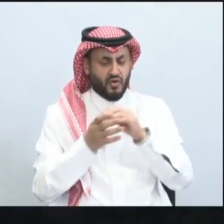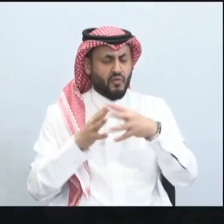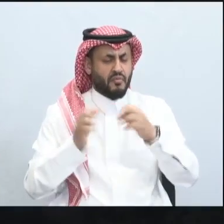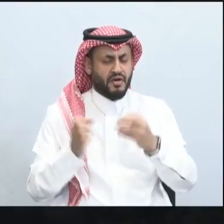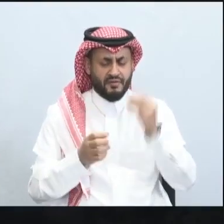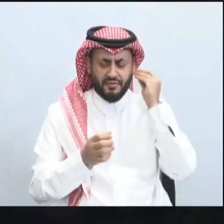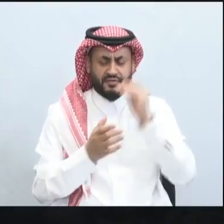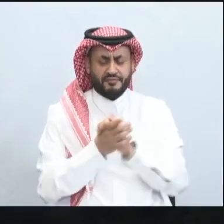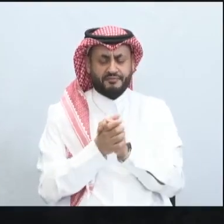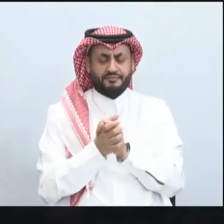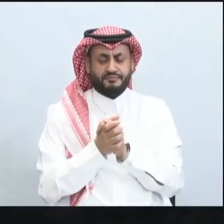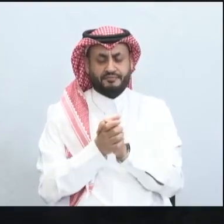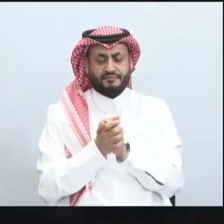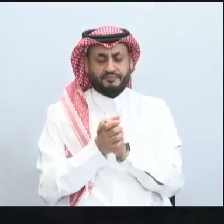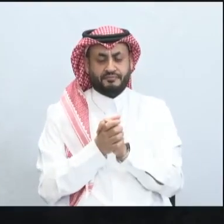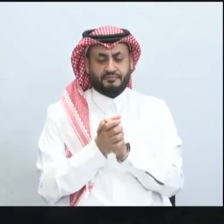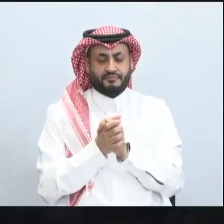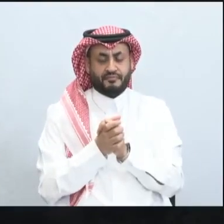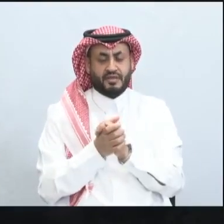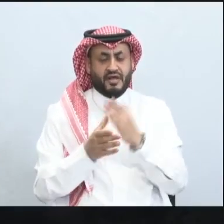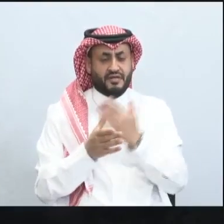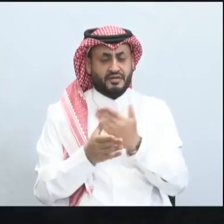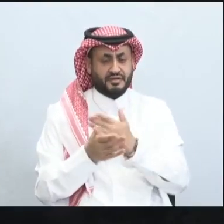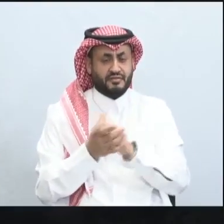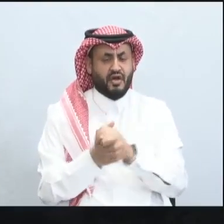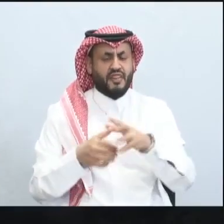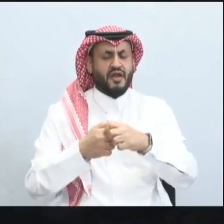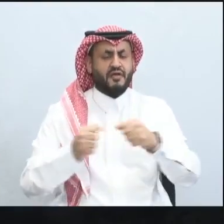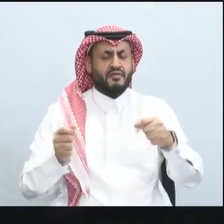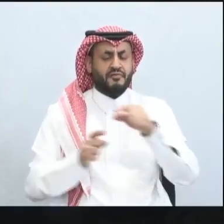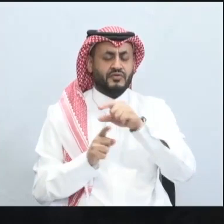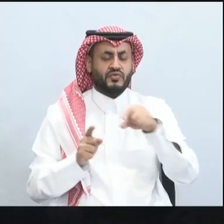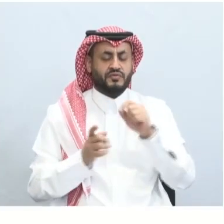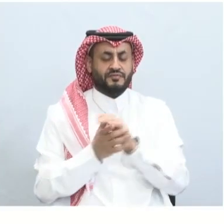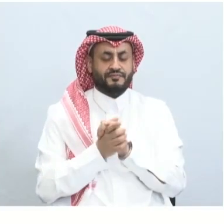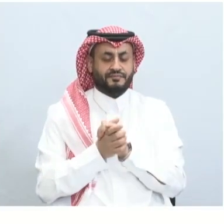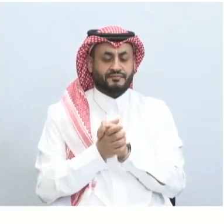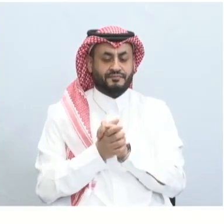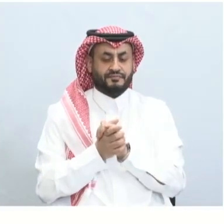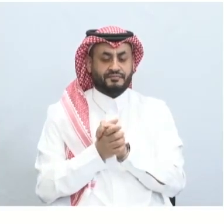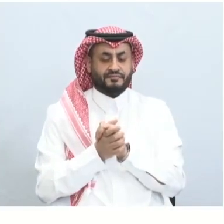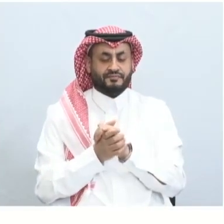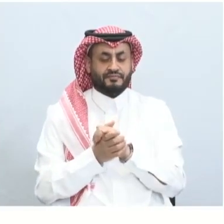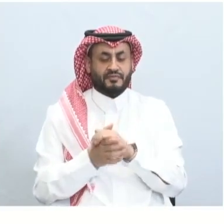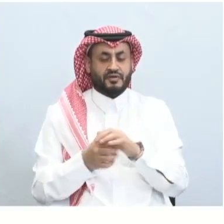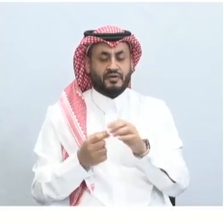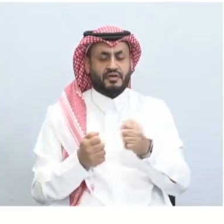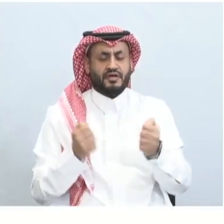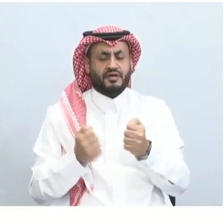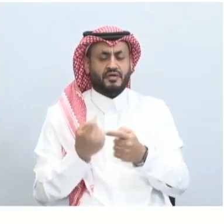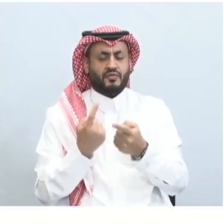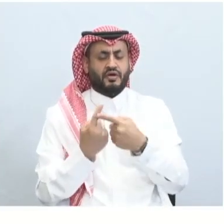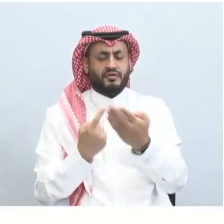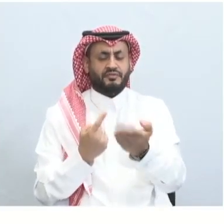معانيها هذا لانها من اعظم الصور في النشاط الاول من خلال